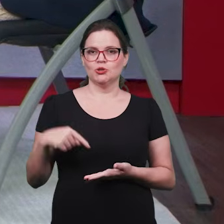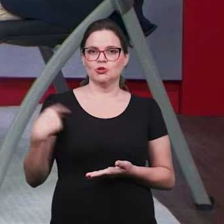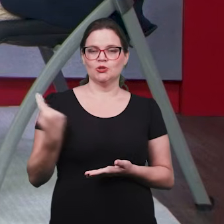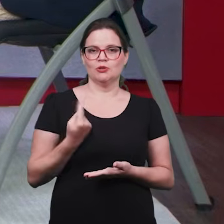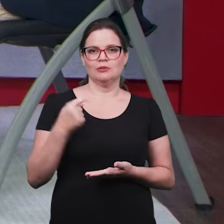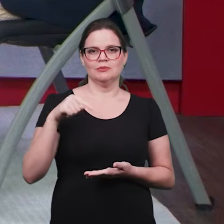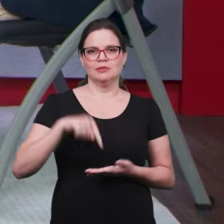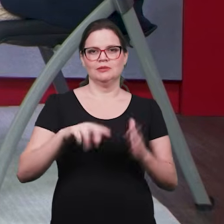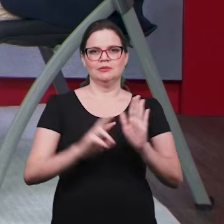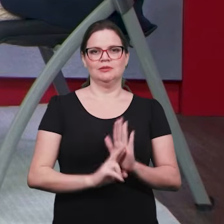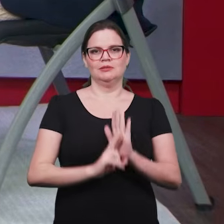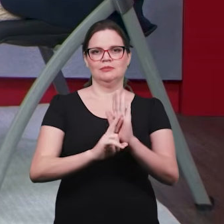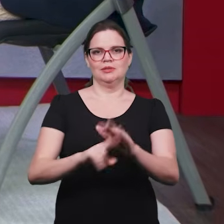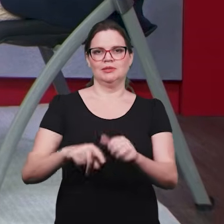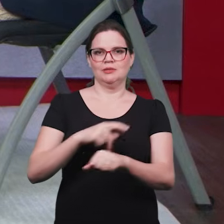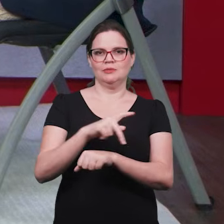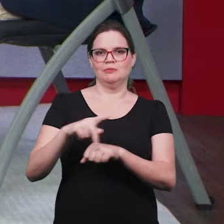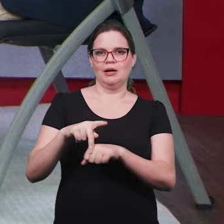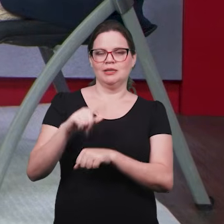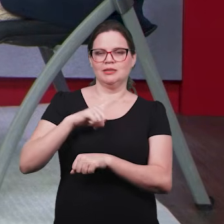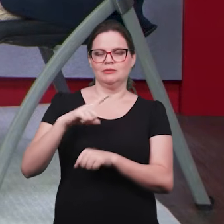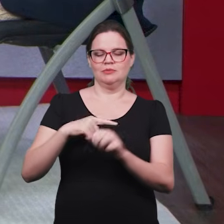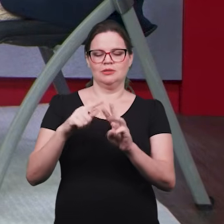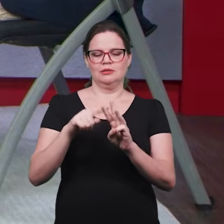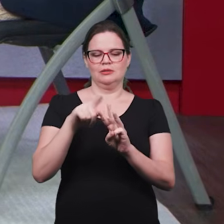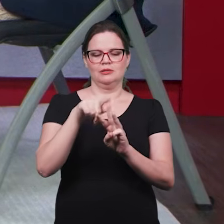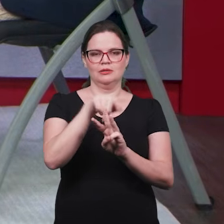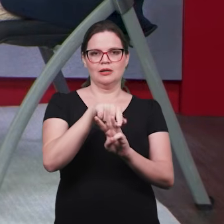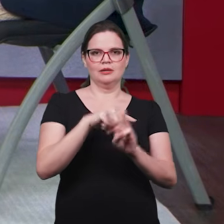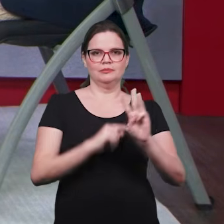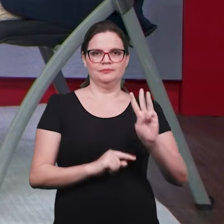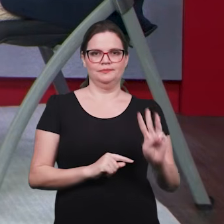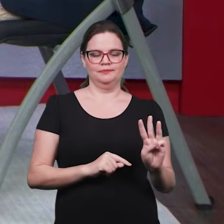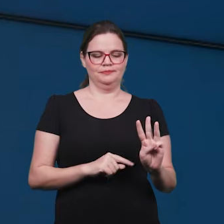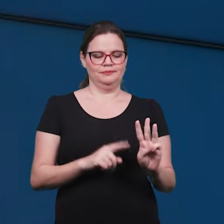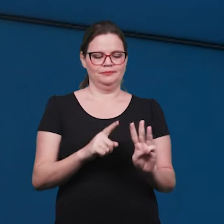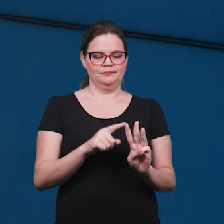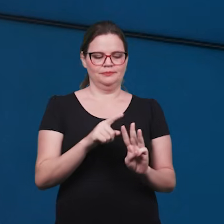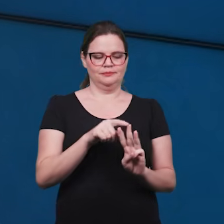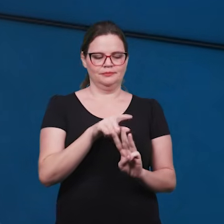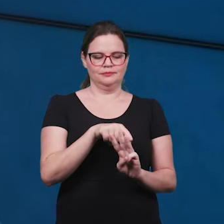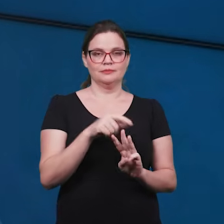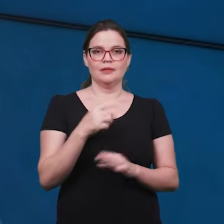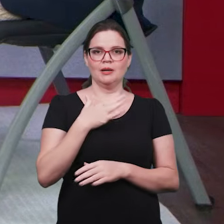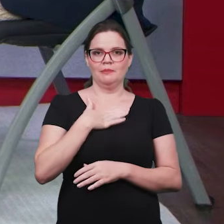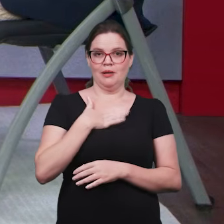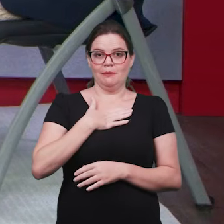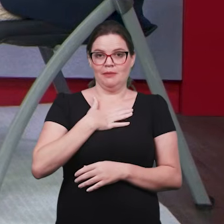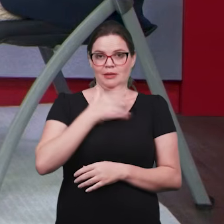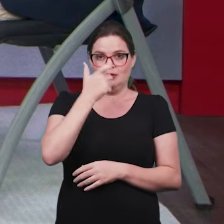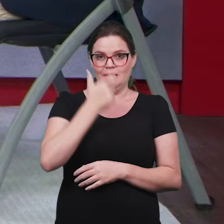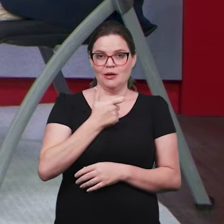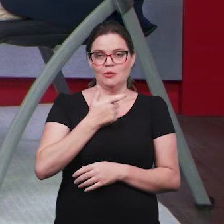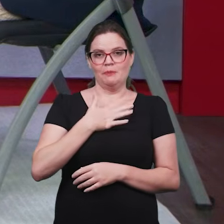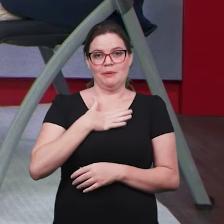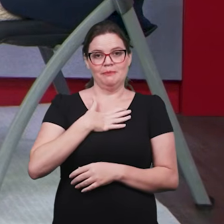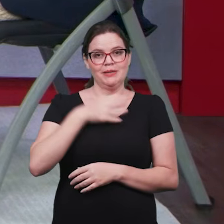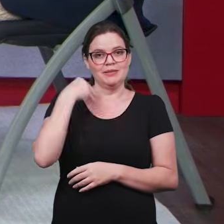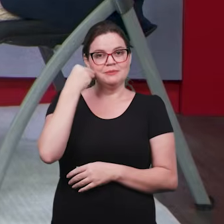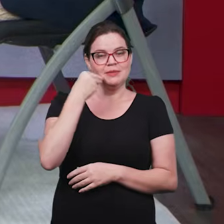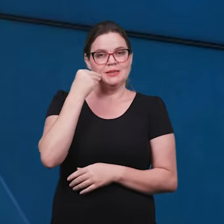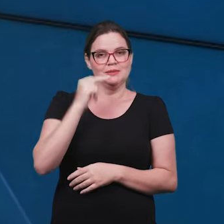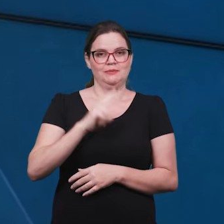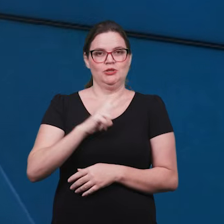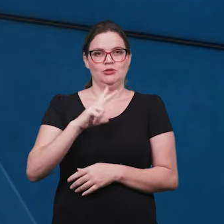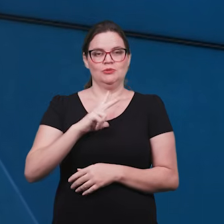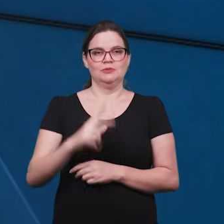mas hoje nós estamos representando o país em três, somos três. И для меня E para mim,